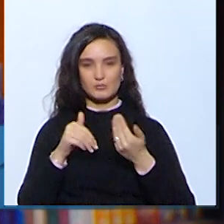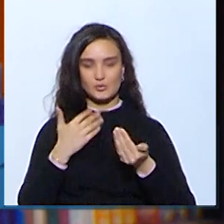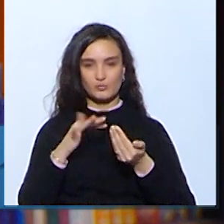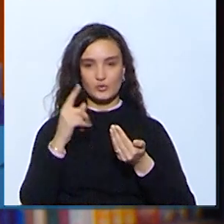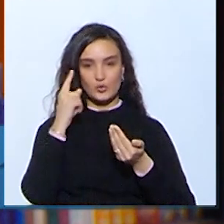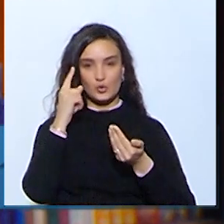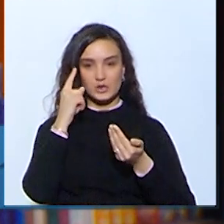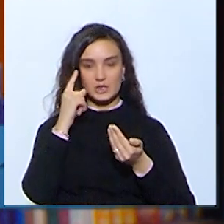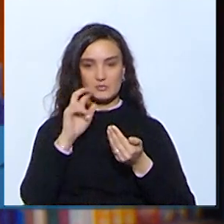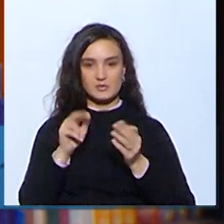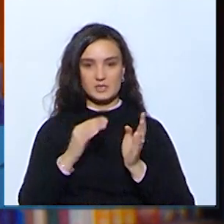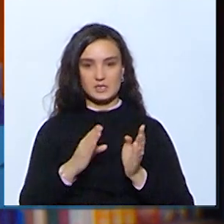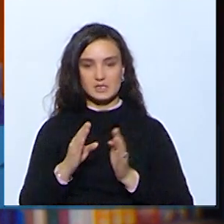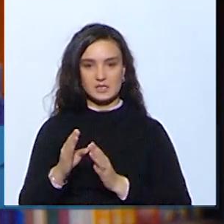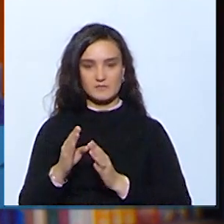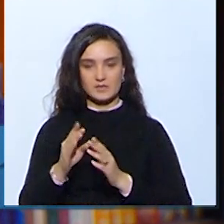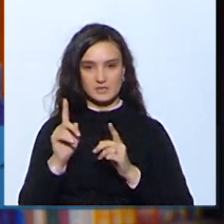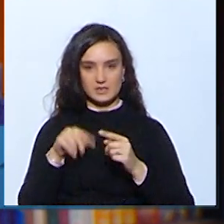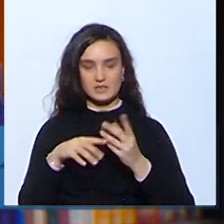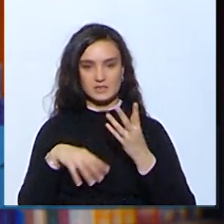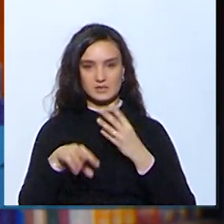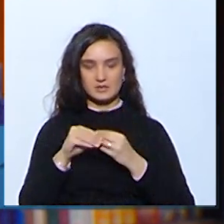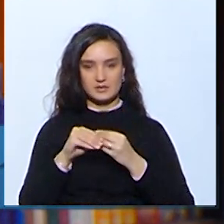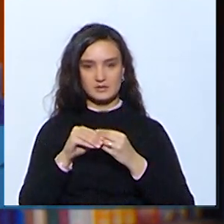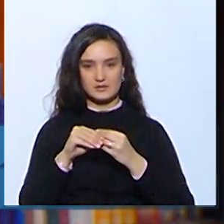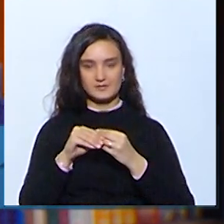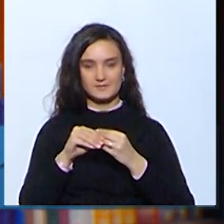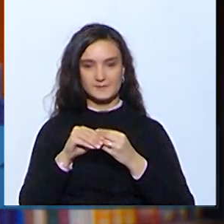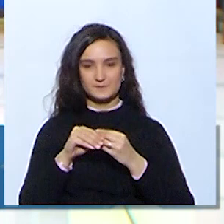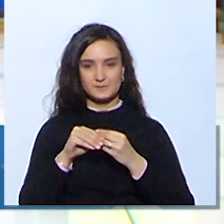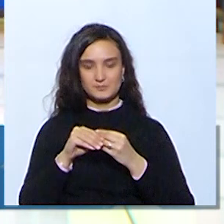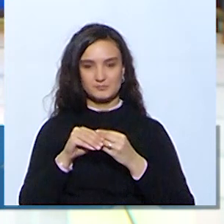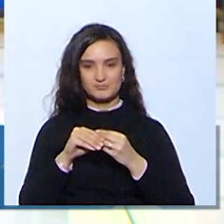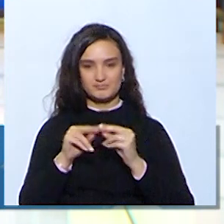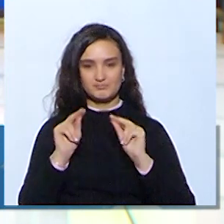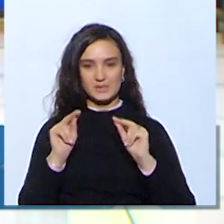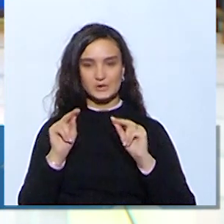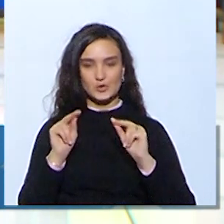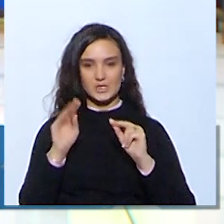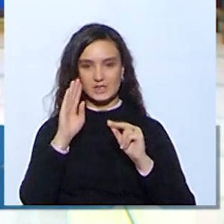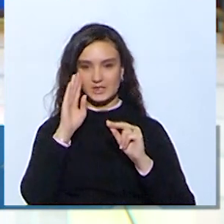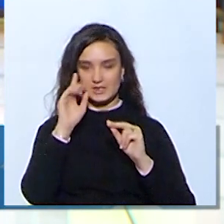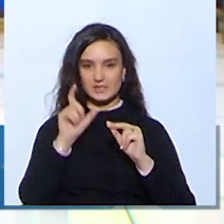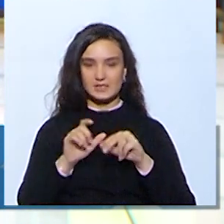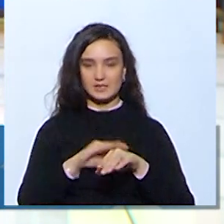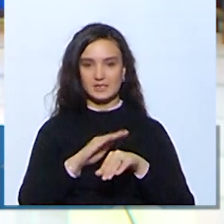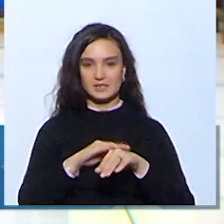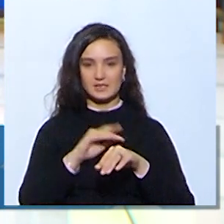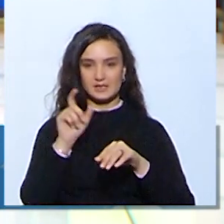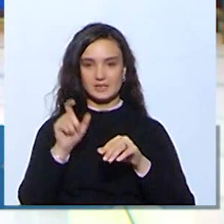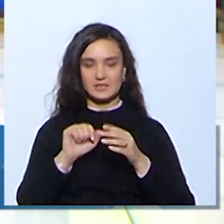უკვე გონიერებასა და ქცევას. მოგახსენებათ, იცით, ასე ვთქვათ, პატიოსანი კაცი, კეთილი